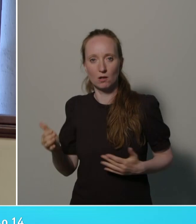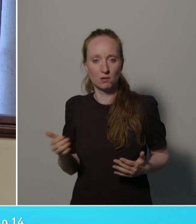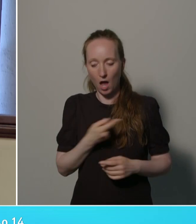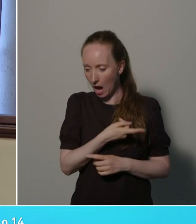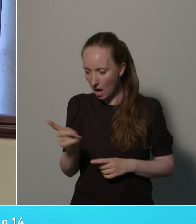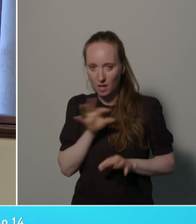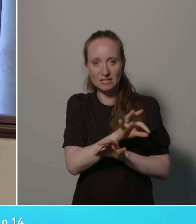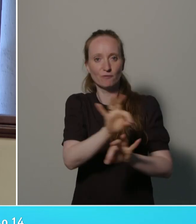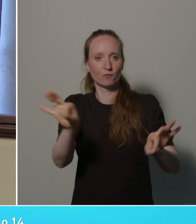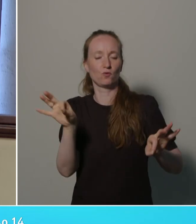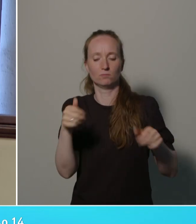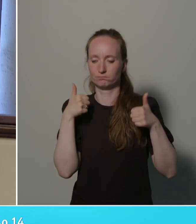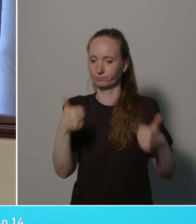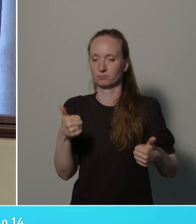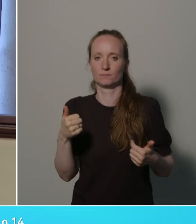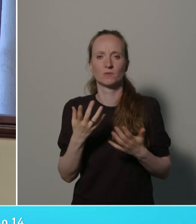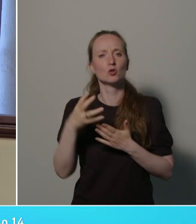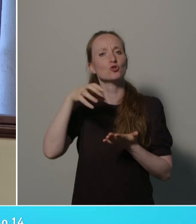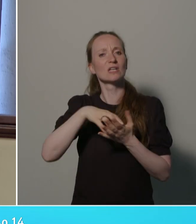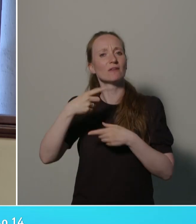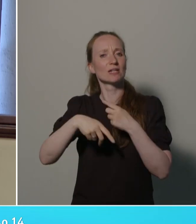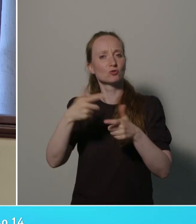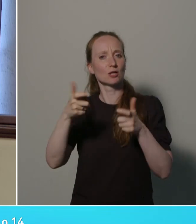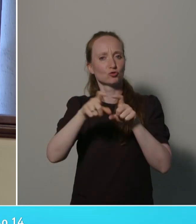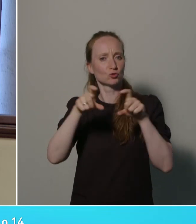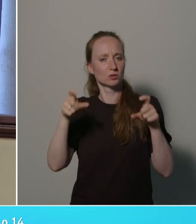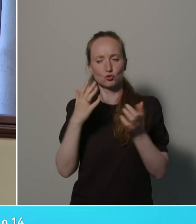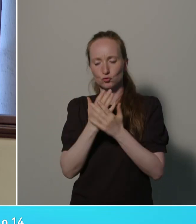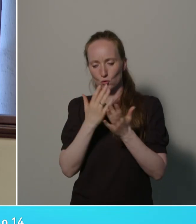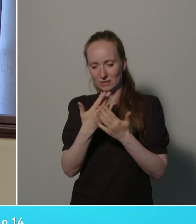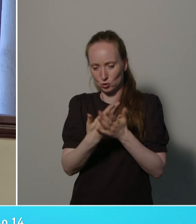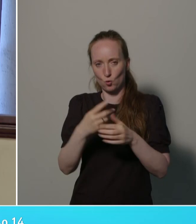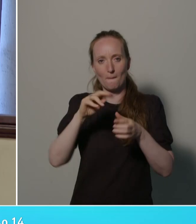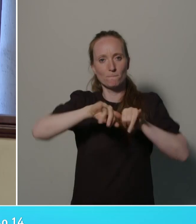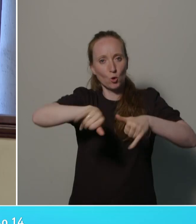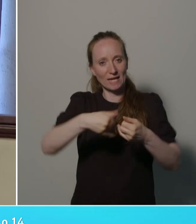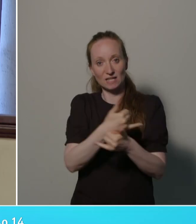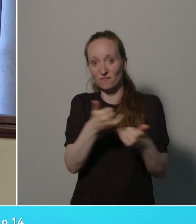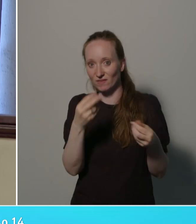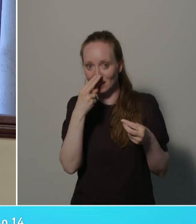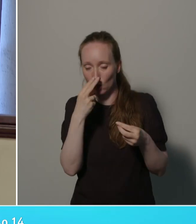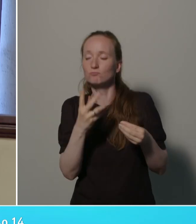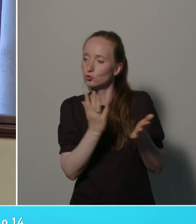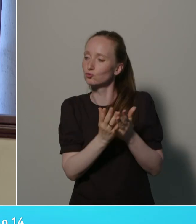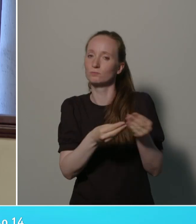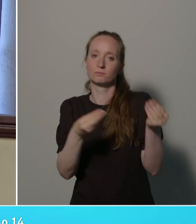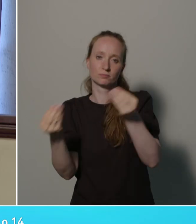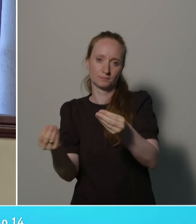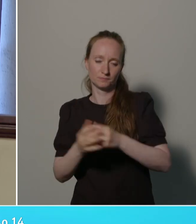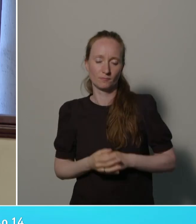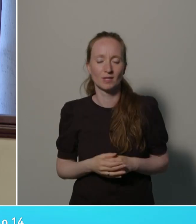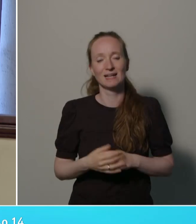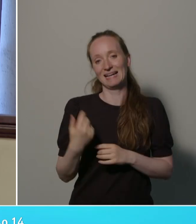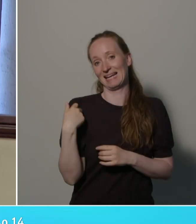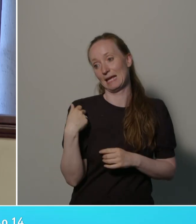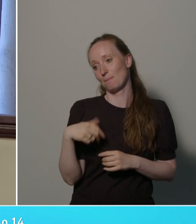andere hat es ja auch bestimmt schon gesehen im Stadtentwicklungsausschuss oder auch woanders. Christian Gerlitz sagt, betonte jetzt die Frage Verkehr,